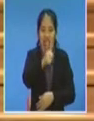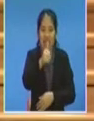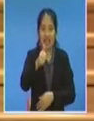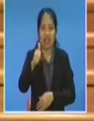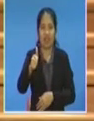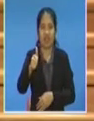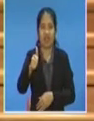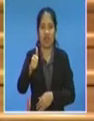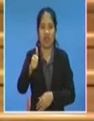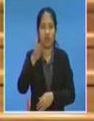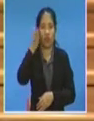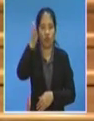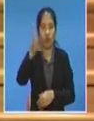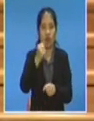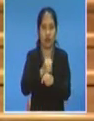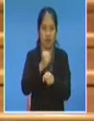ให้เขา